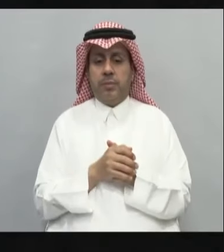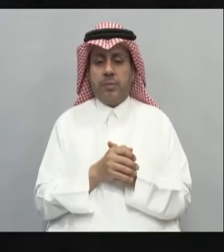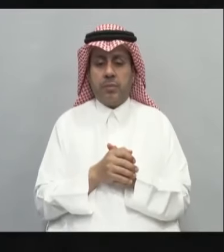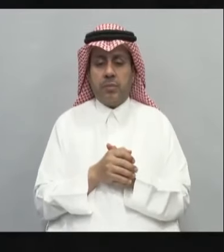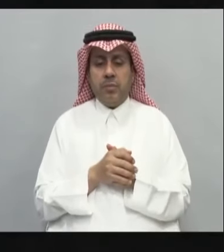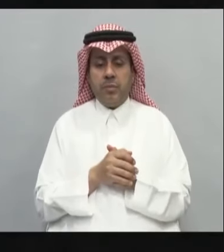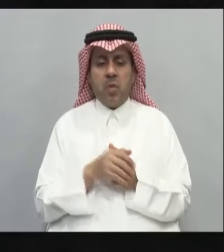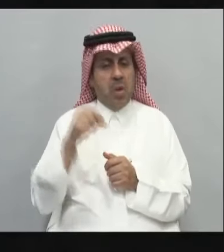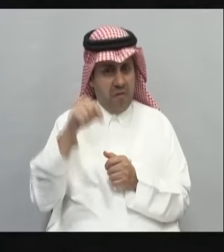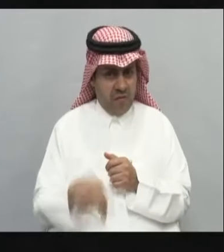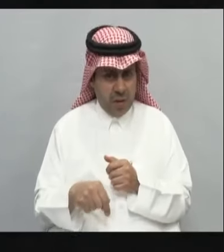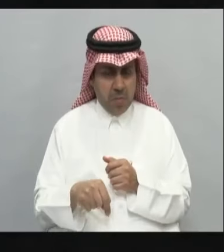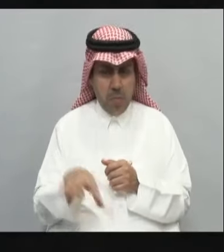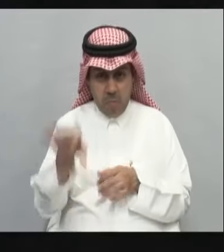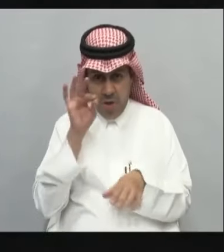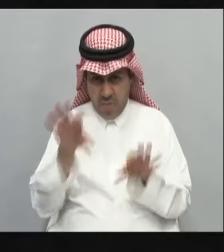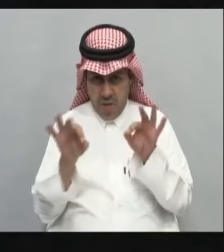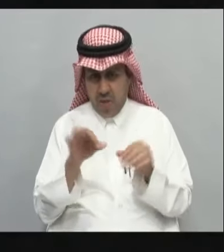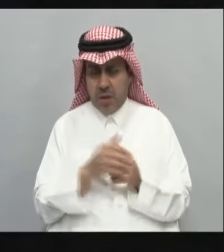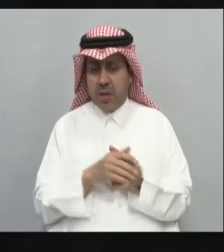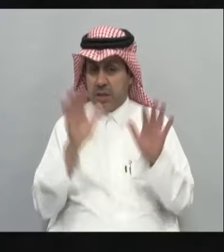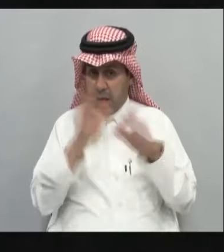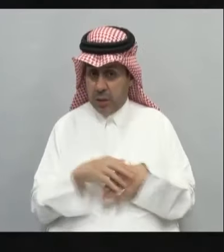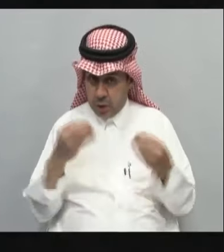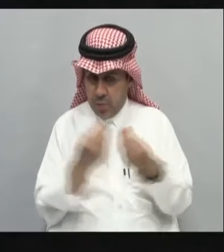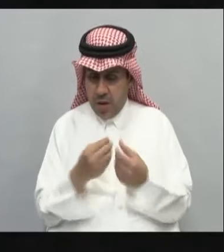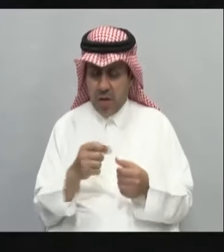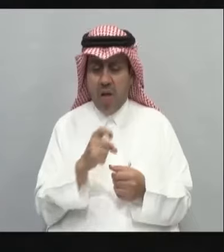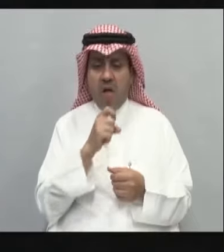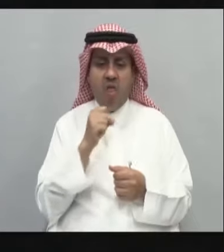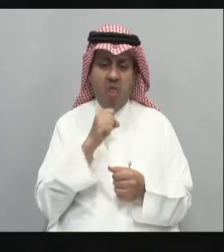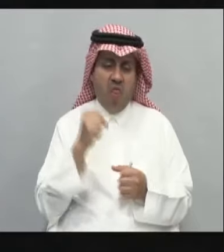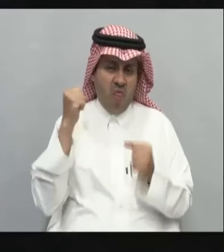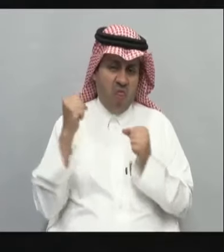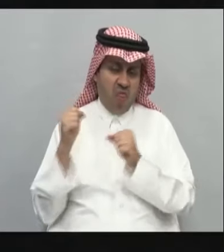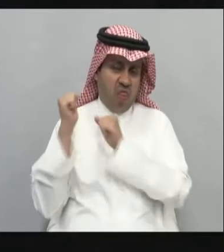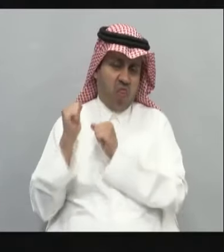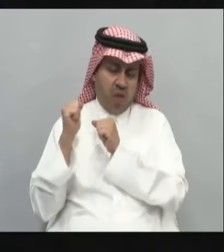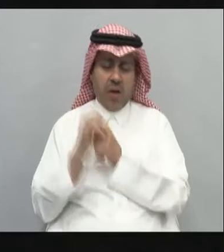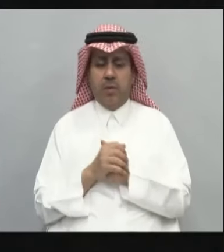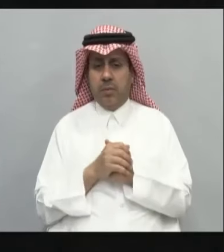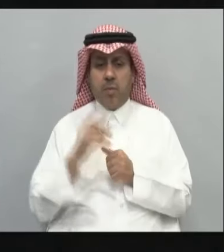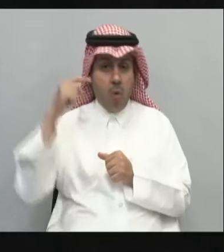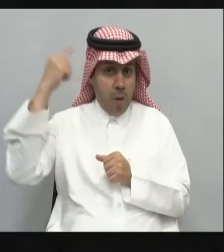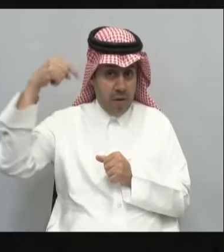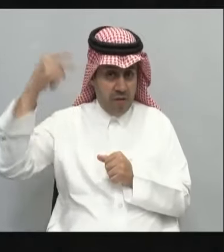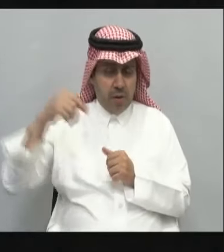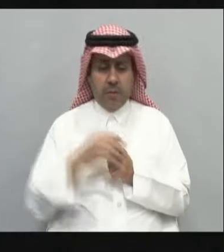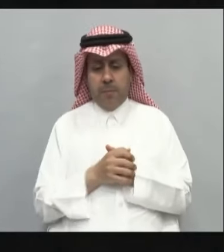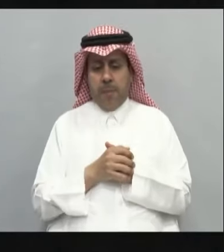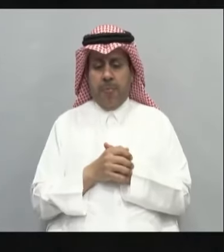قد يتخلف البعض عن صلاه الجماعه لثقل او ربما لامر يشغله